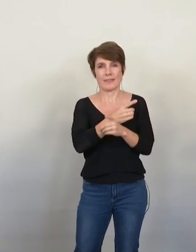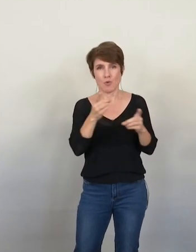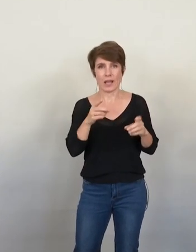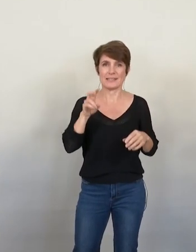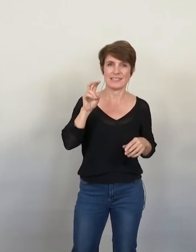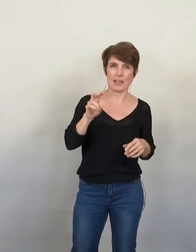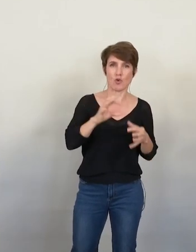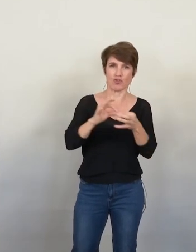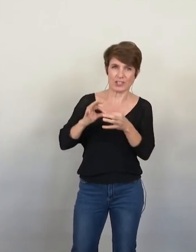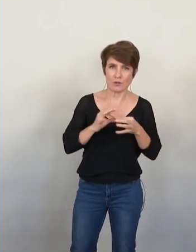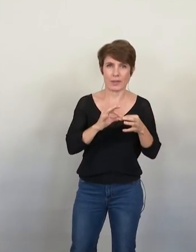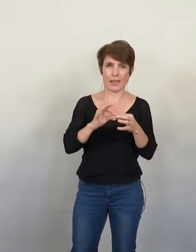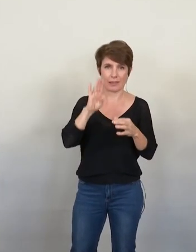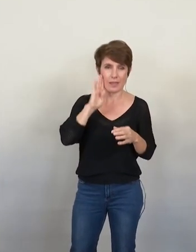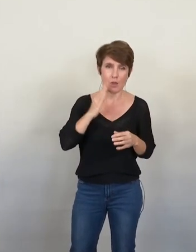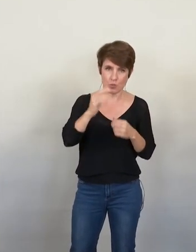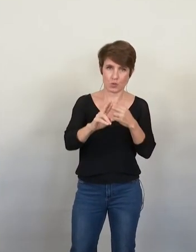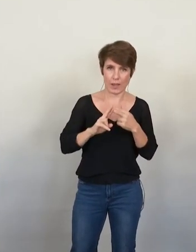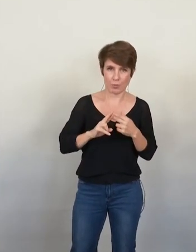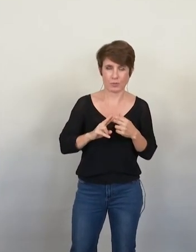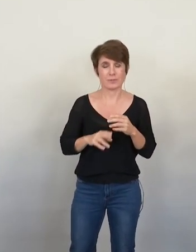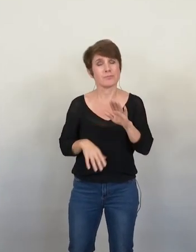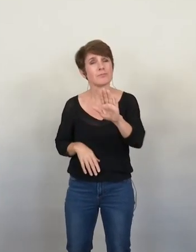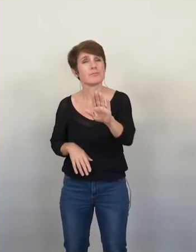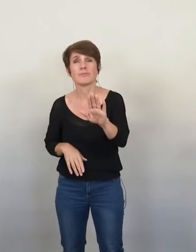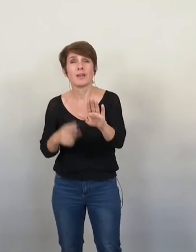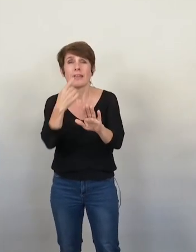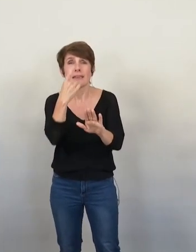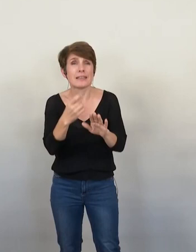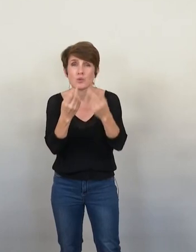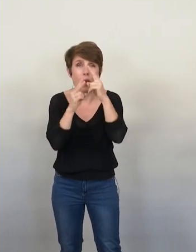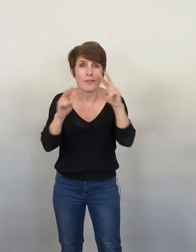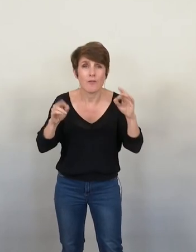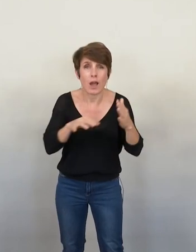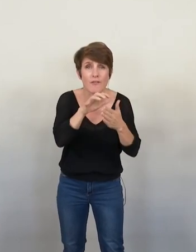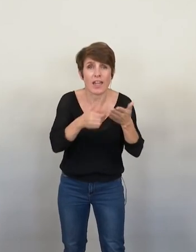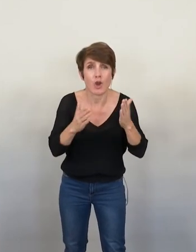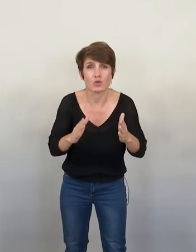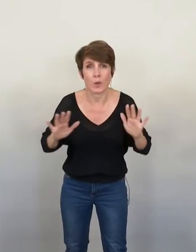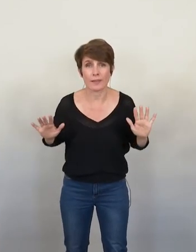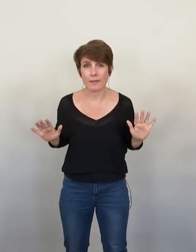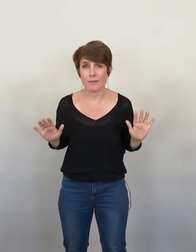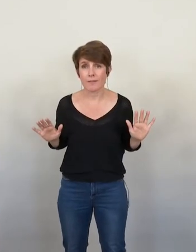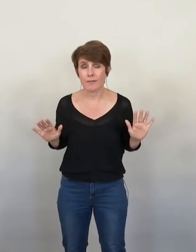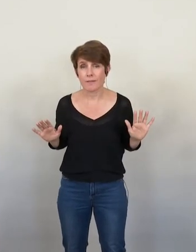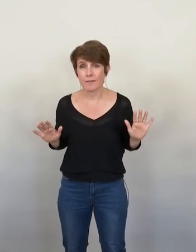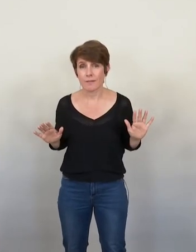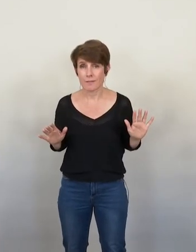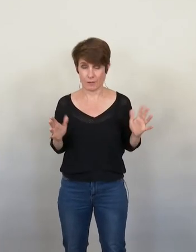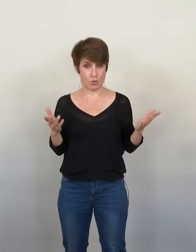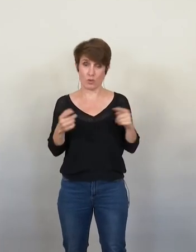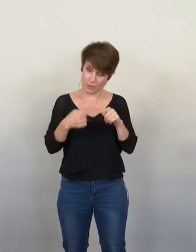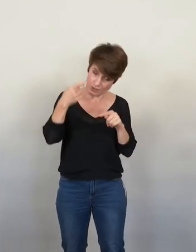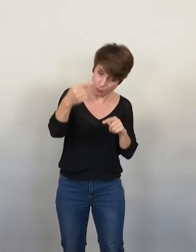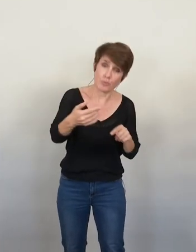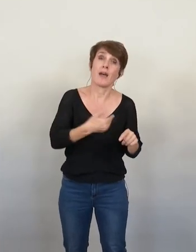une réponse de votre part oui mais ne concerne pas votre question ne concerne pas le rendu acte et comme je l'ai indiqué il y a une question ouverte sur le sujet donc vous